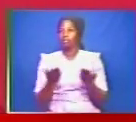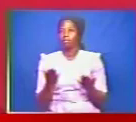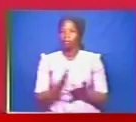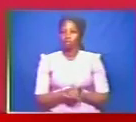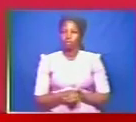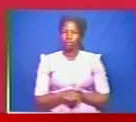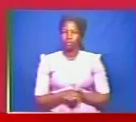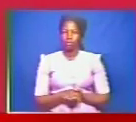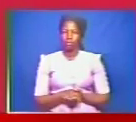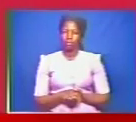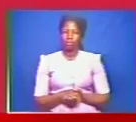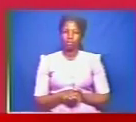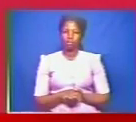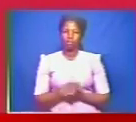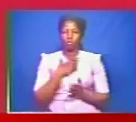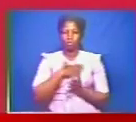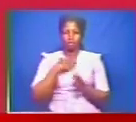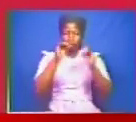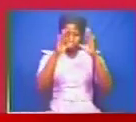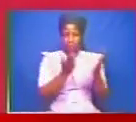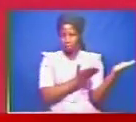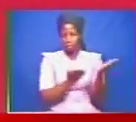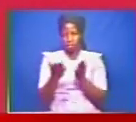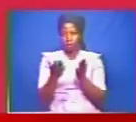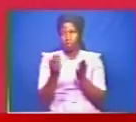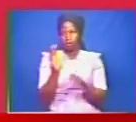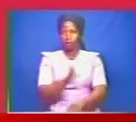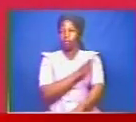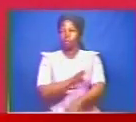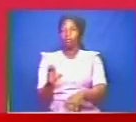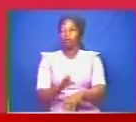Nisaidia tafadhali, umulize mwalimu, alete choir ndani. Please come in.